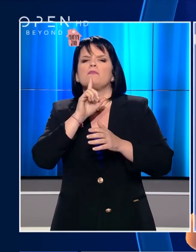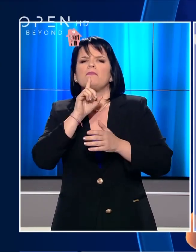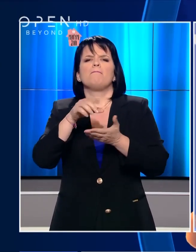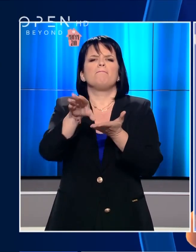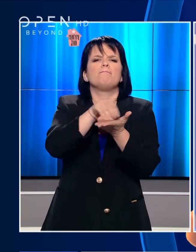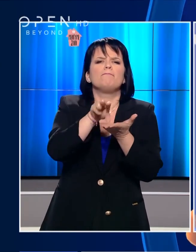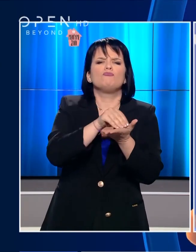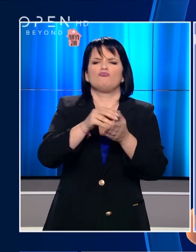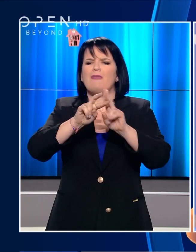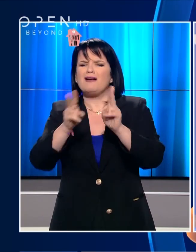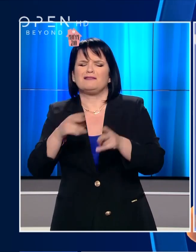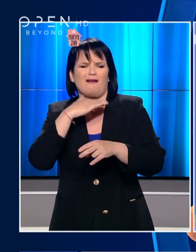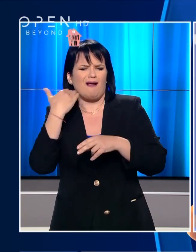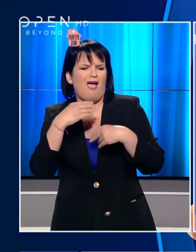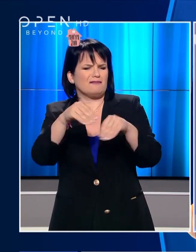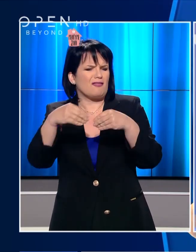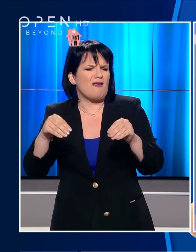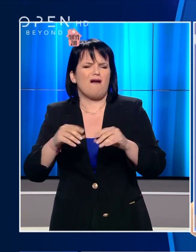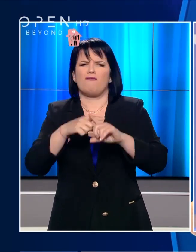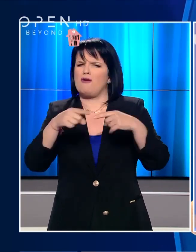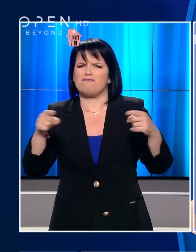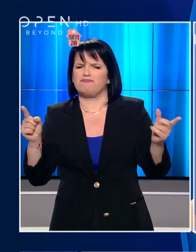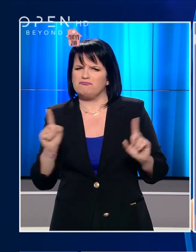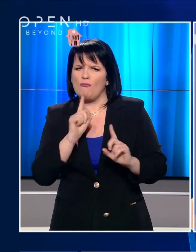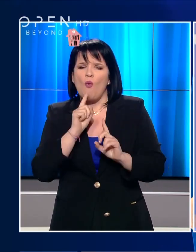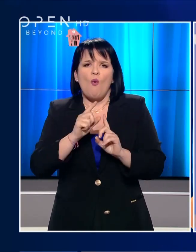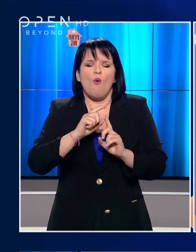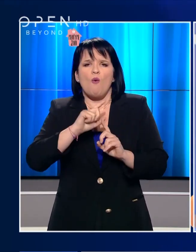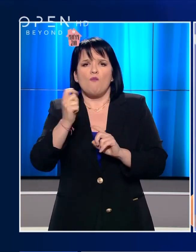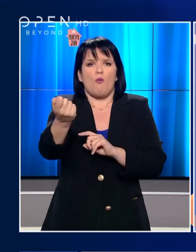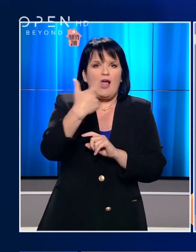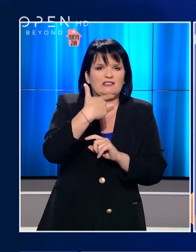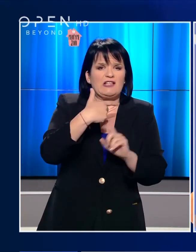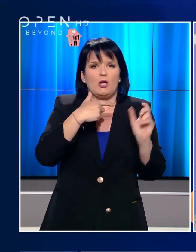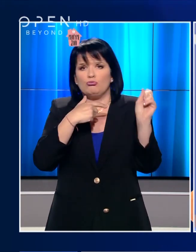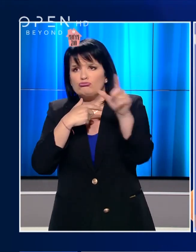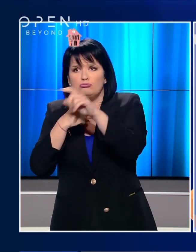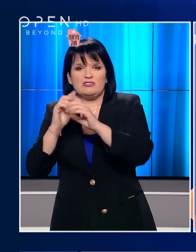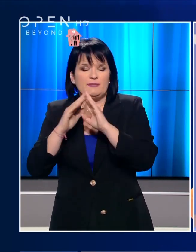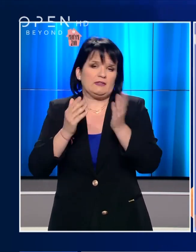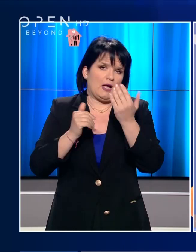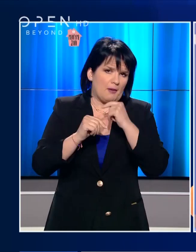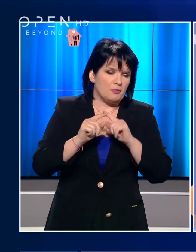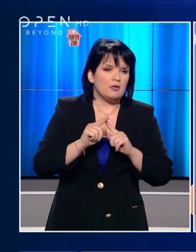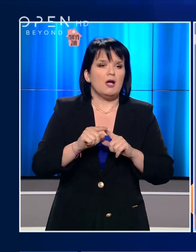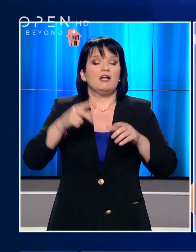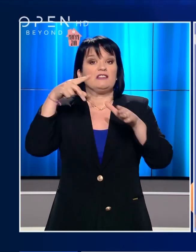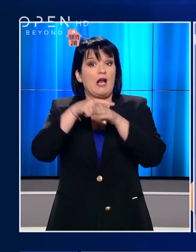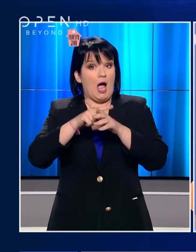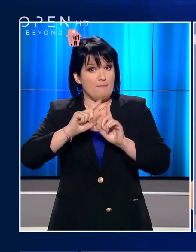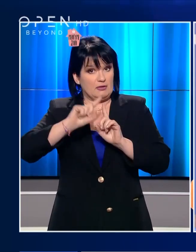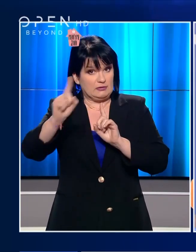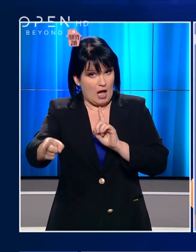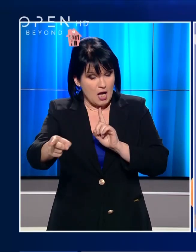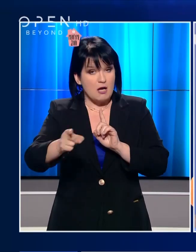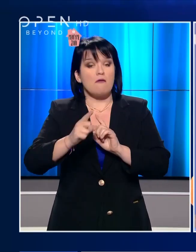κατάστημα προμηθειών αγαθών πρώτης ανάγκης όπου δεν είναι δυνατή αποστολή τους. Μετάβαση στην τράπεζα στο μέτρο